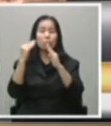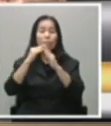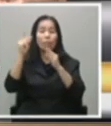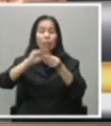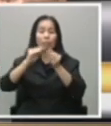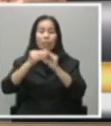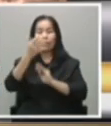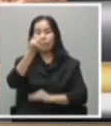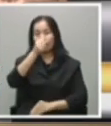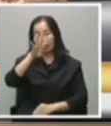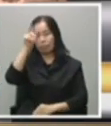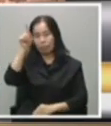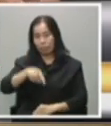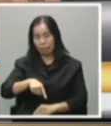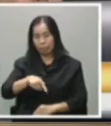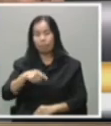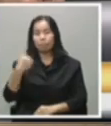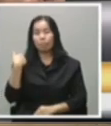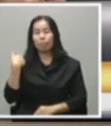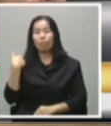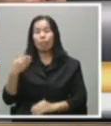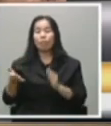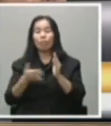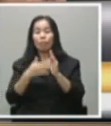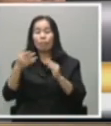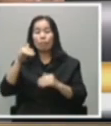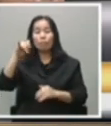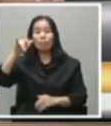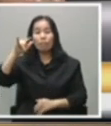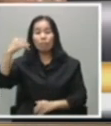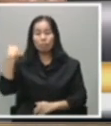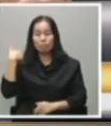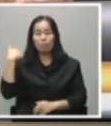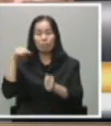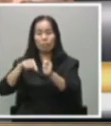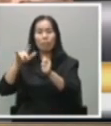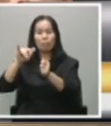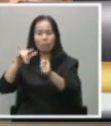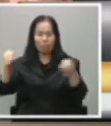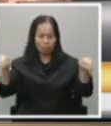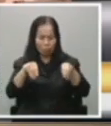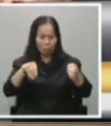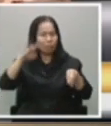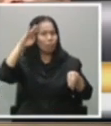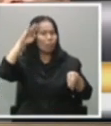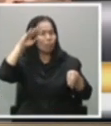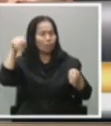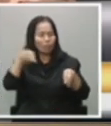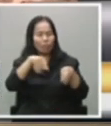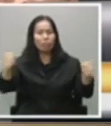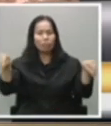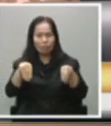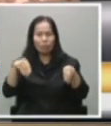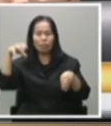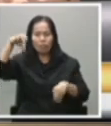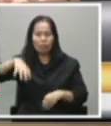ที่14ซอยร่วมมิตร3เสนในพญาไทไม่ไกลจากกรมทหารราบที่1